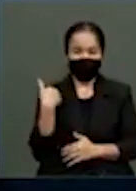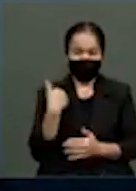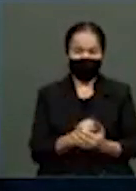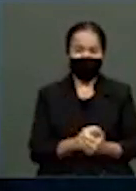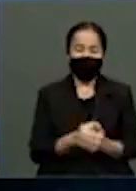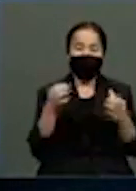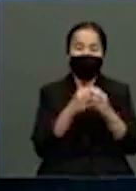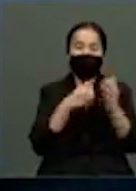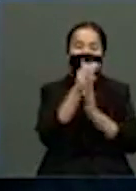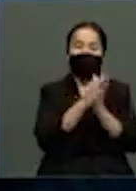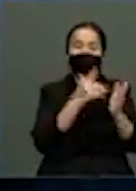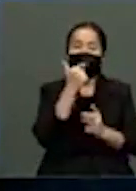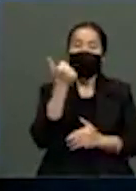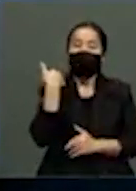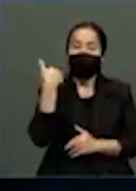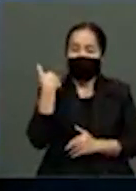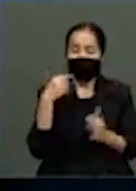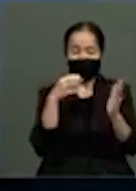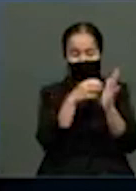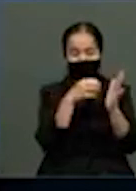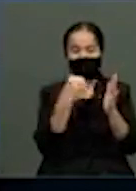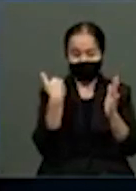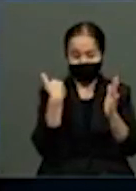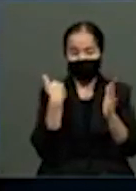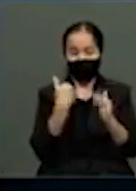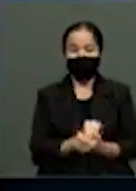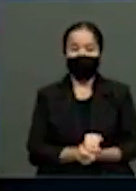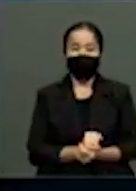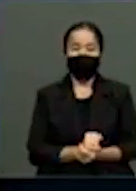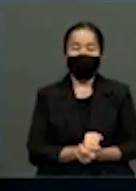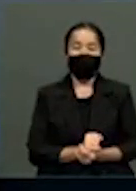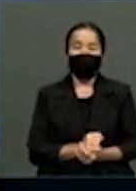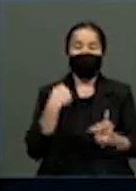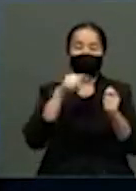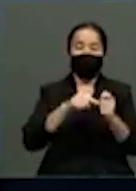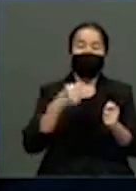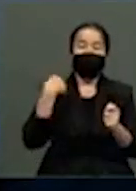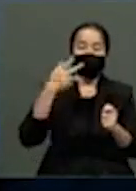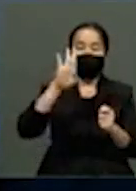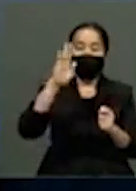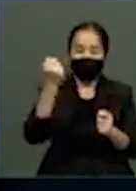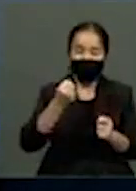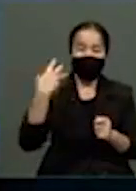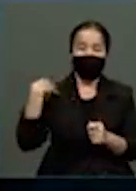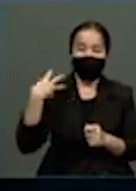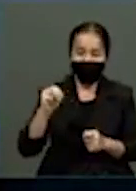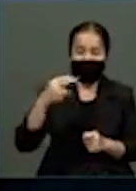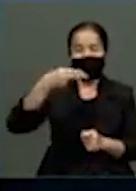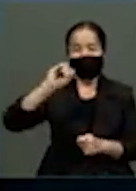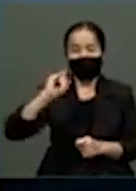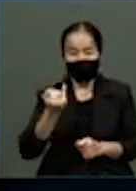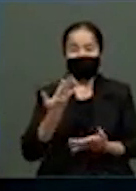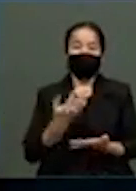เป็นสีแดงข้างบนนั้นนะครับคลัสเตอร์ที่มีผู้ป่วยภายใน14วันถึง4เขตคือคลองสามวาบางกะปิมีนบุรีและหนองจอกนะ